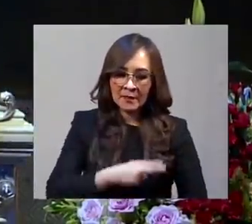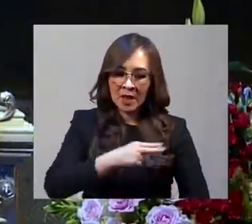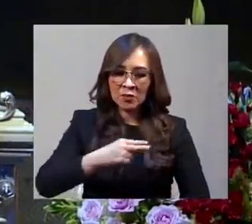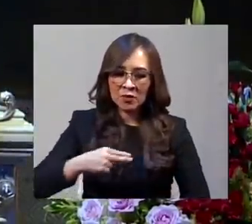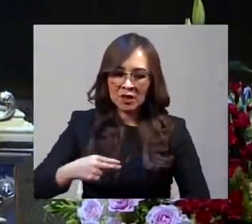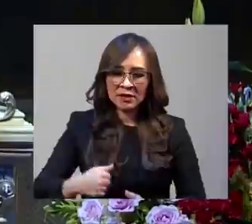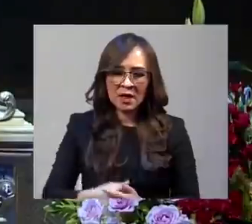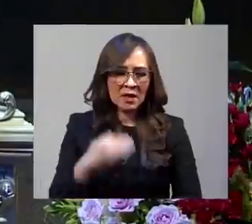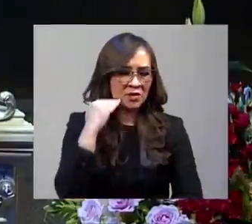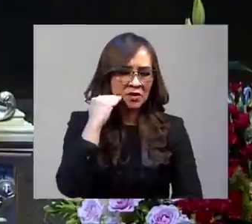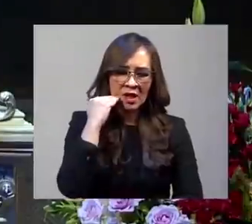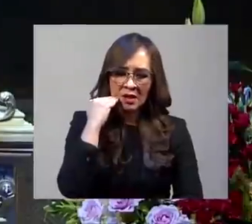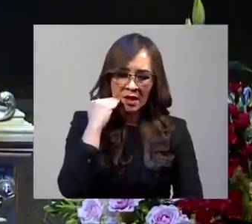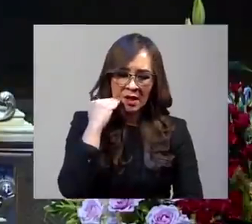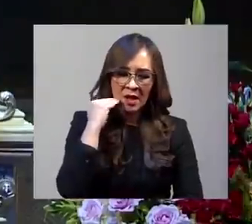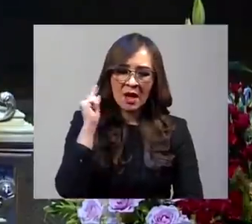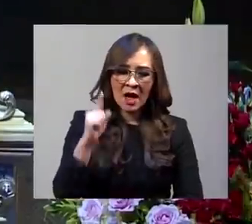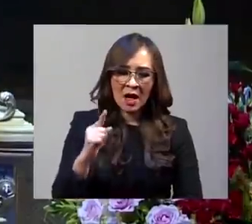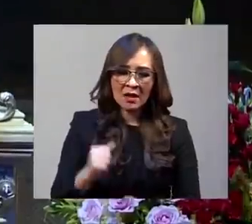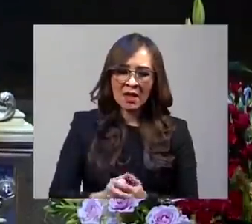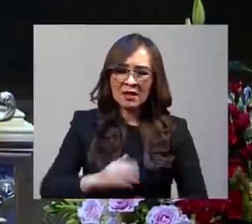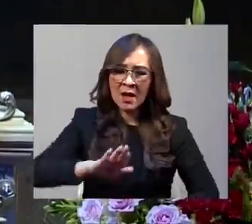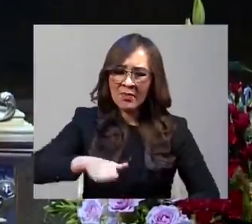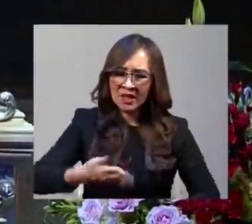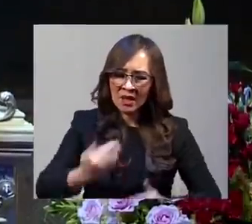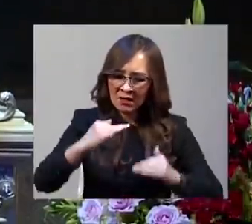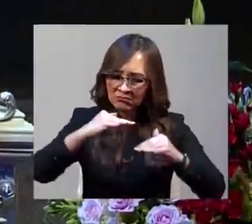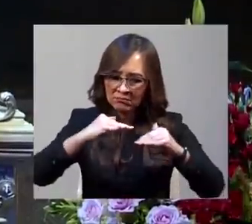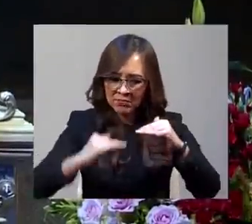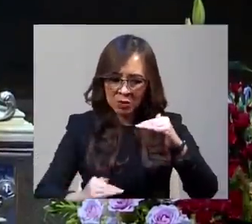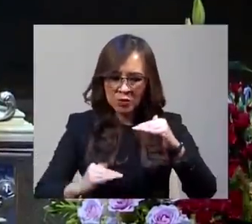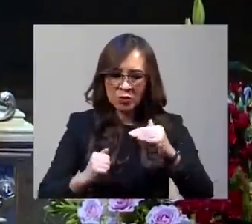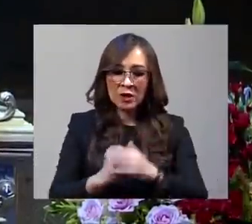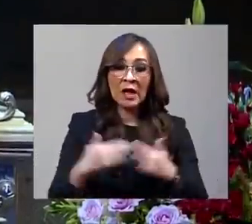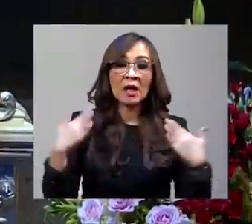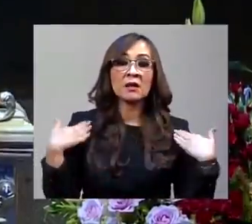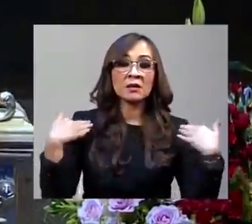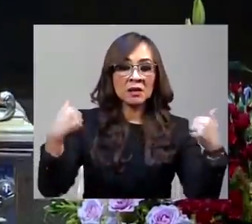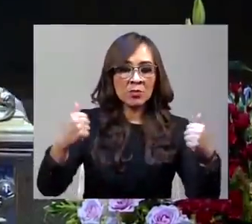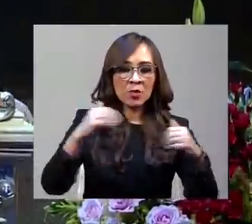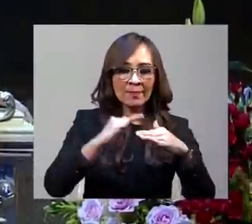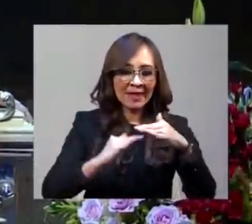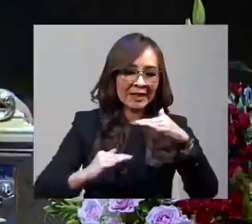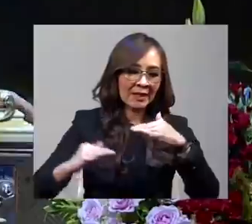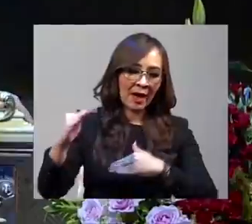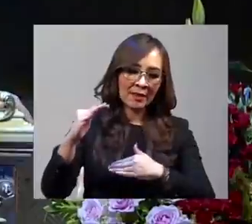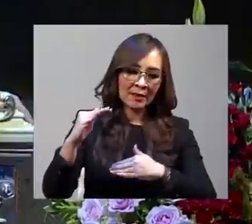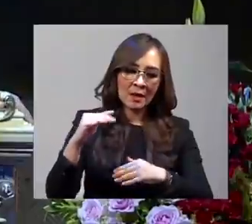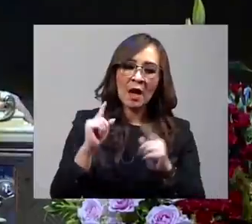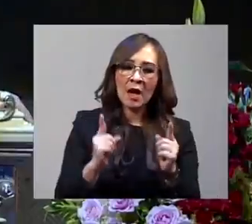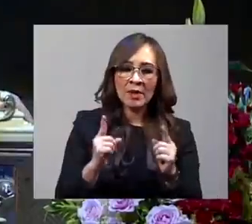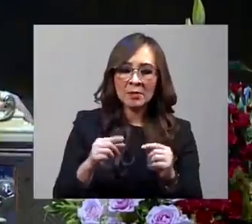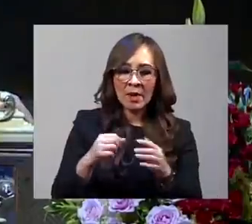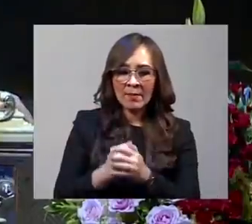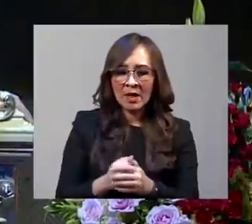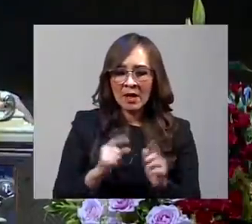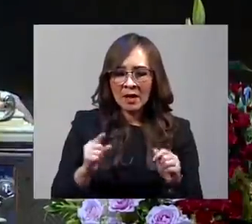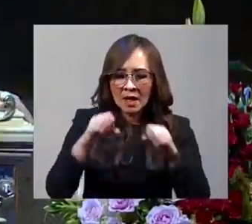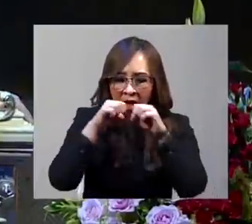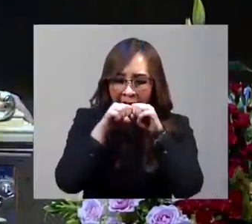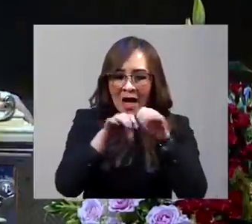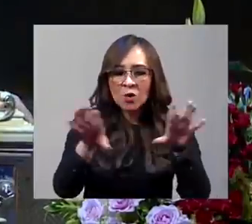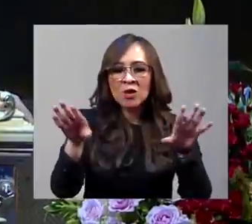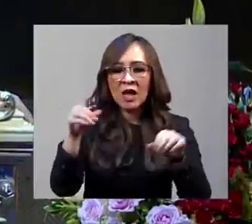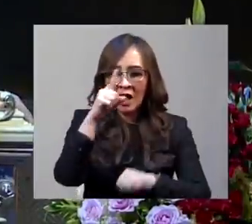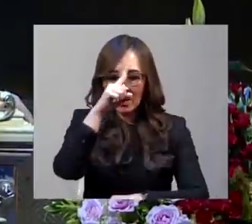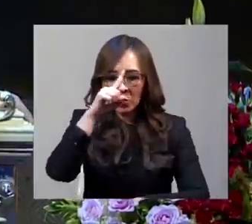Tuhan jaga sehingga tingkat kematian semakin menurun. Tingkat kesembuhan semakin melonjak dahsyat. Karena kasih karunia anugerah Tuhan. Dan akhirnya gereja-gereja di mana-mana